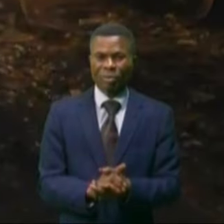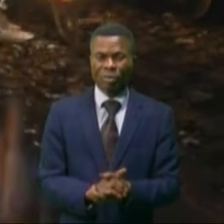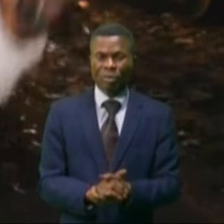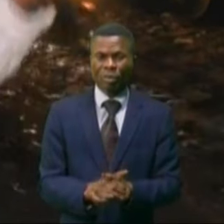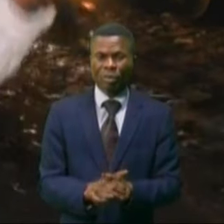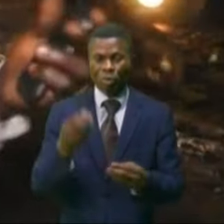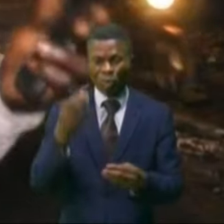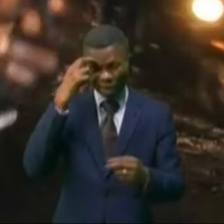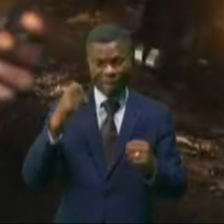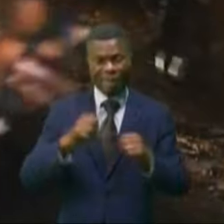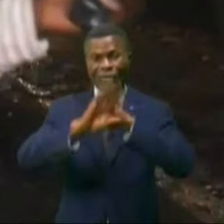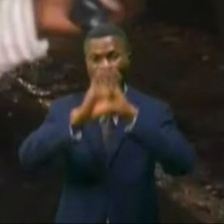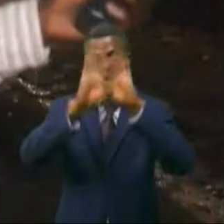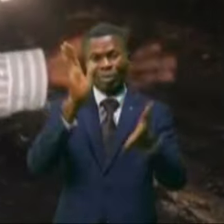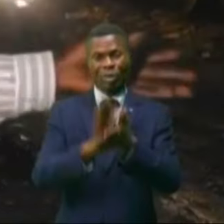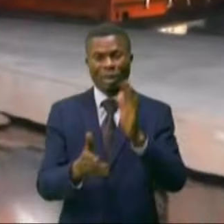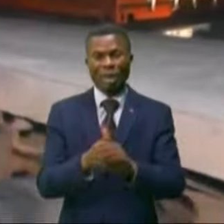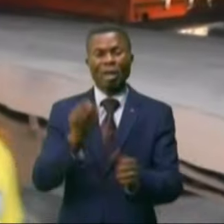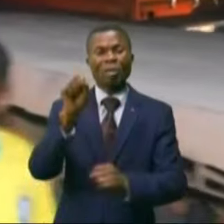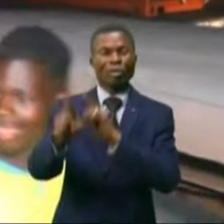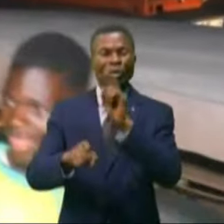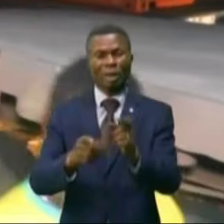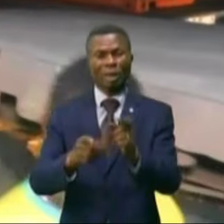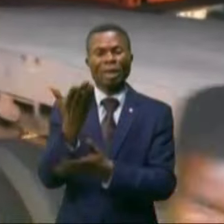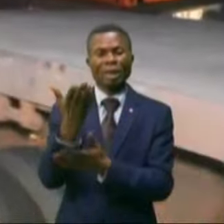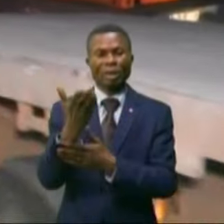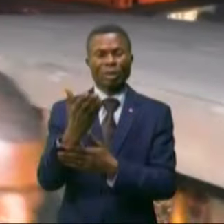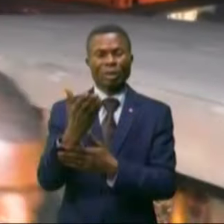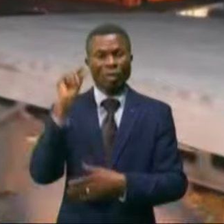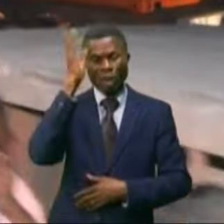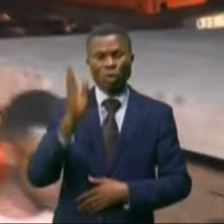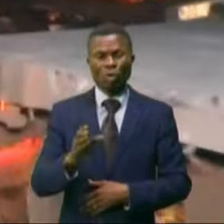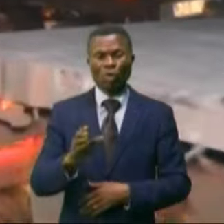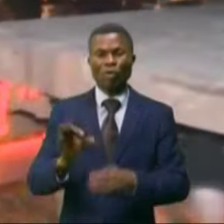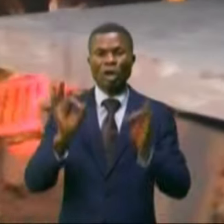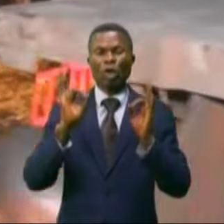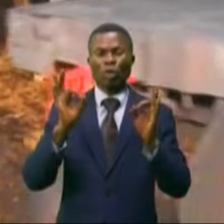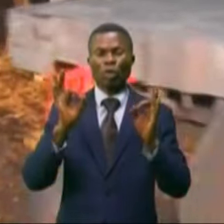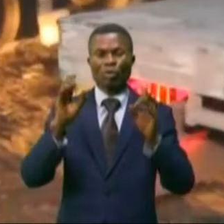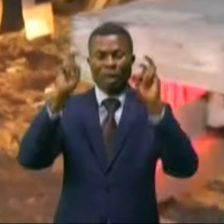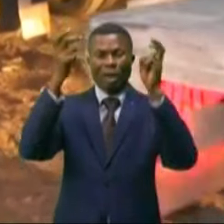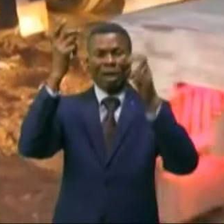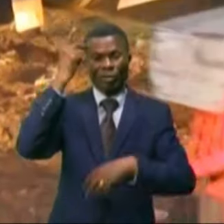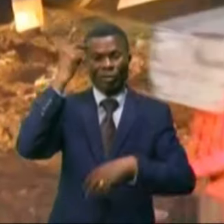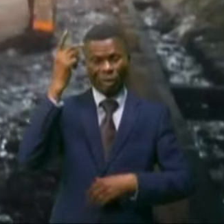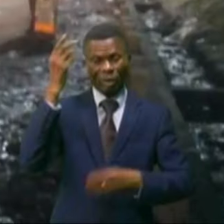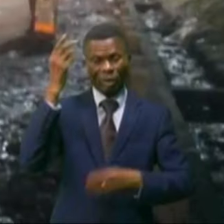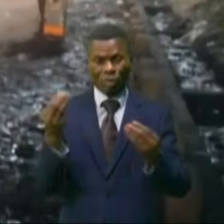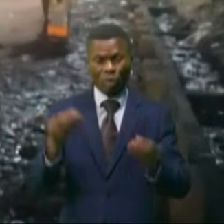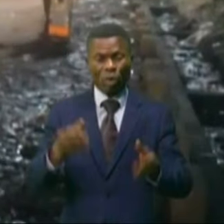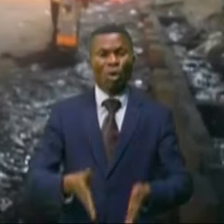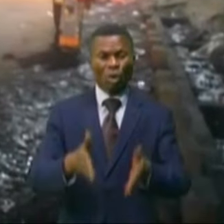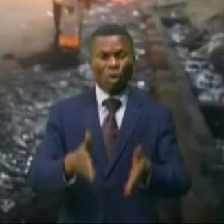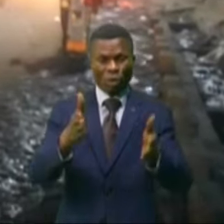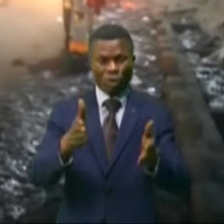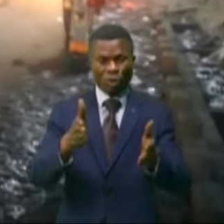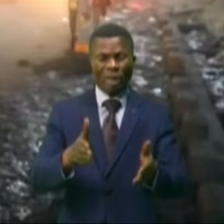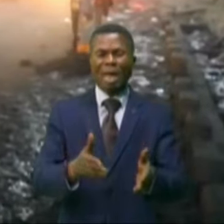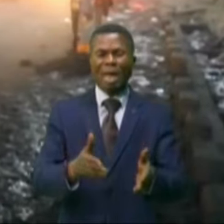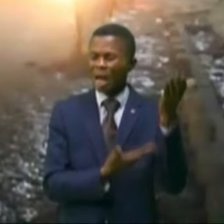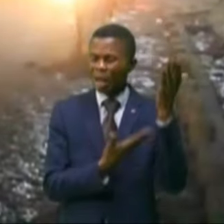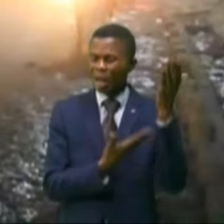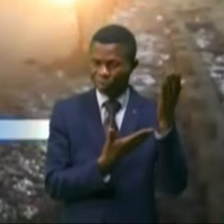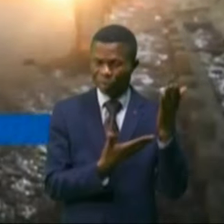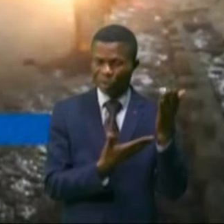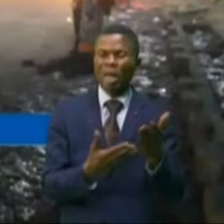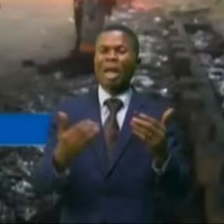Des personnes interrogées en appellent à l'intervention du nouveau gouverneur de la ville-province Kinshasa afin que cette route hautement stratégique soit